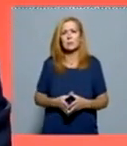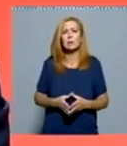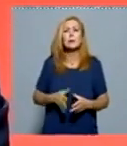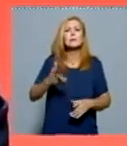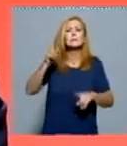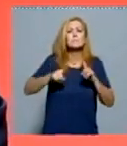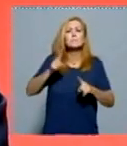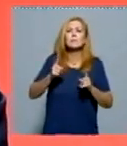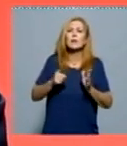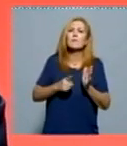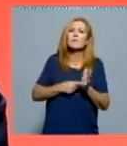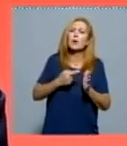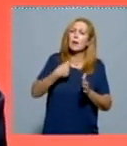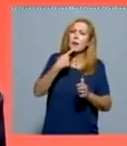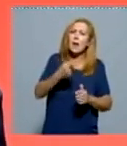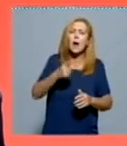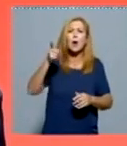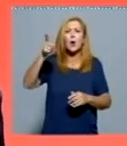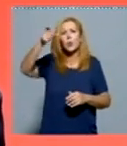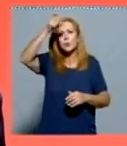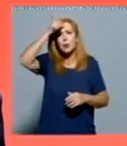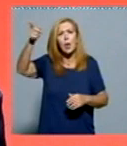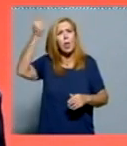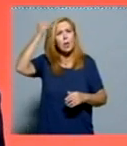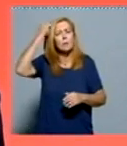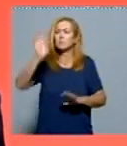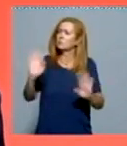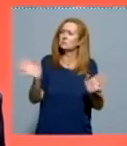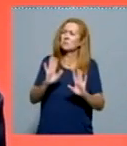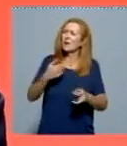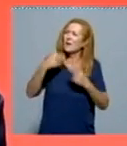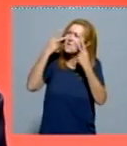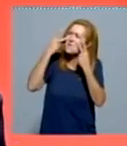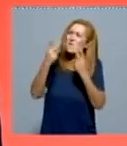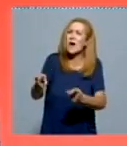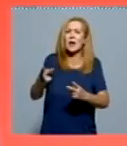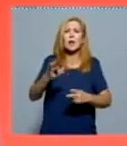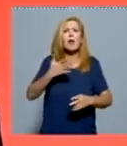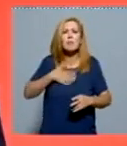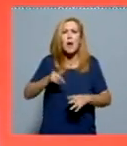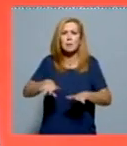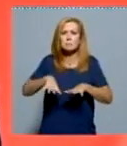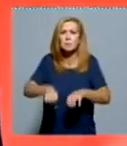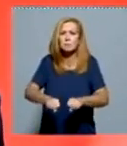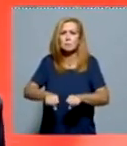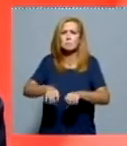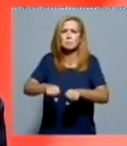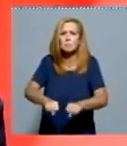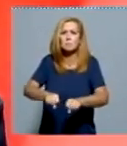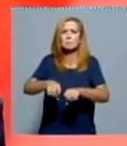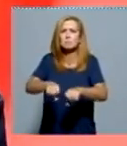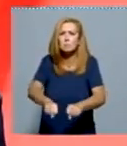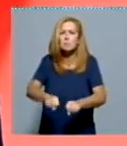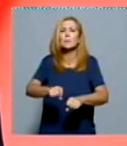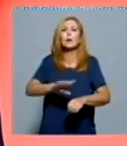ορισμένες φορές θέλουμε απρόβλεπτη την Τουρκία. Εγώ νομίζω ότι τελικά έχει γίνει προβλέψιμη, διότι διαρκώς θέλει να κατοχυρώνει χώρο, να δημιουργείται